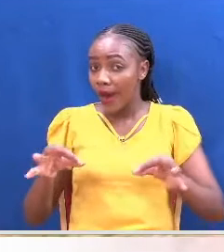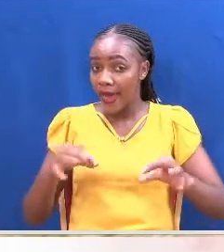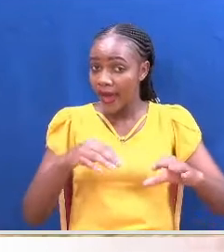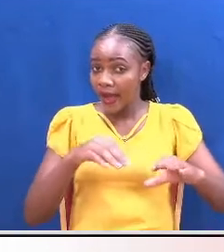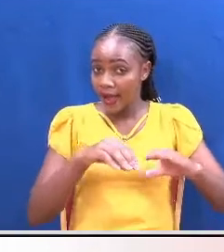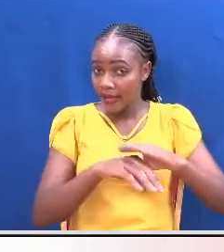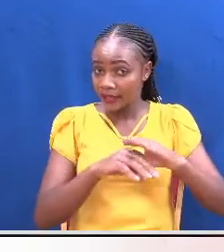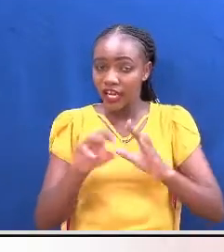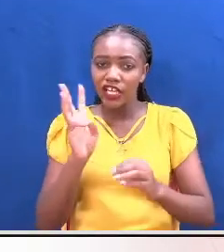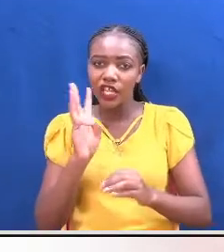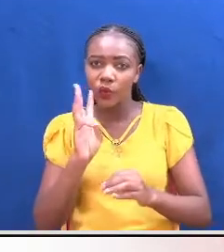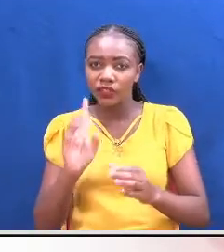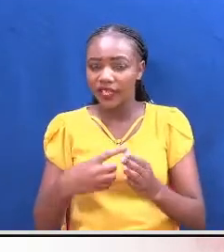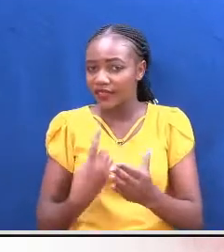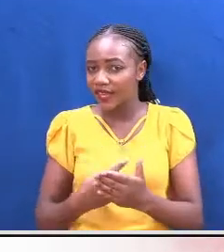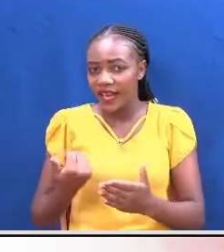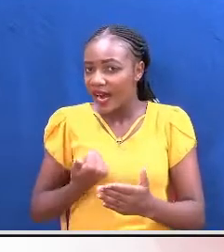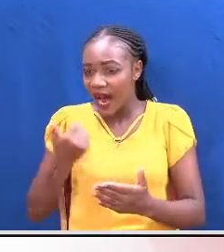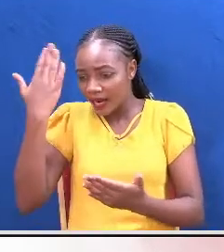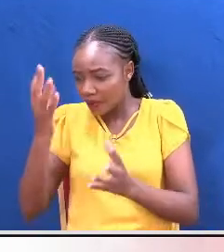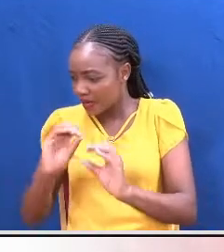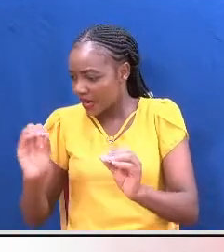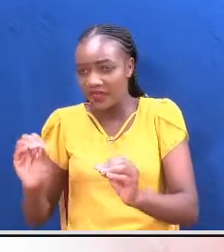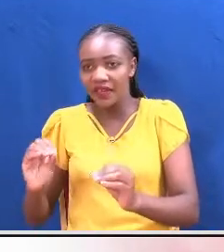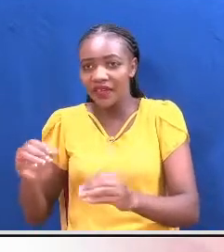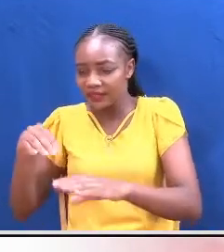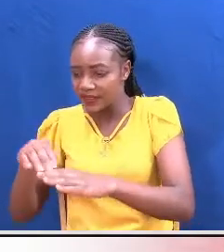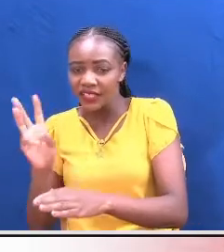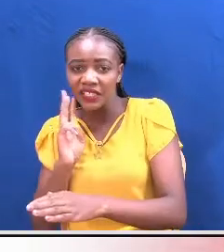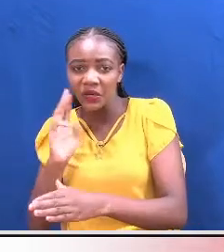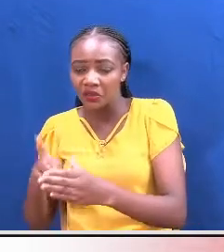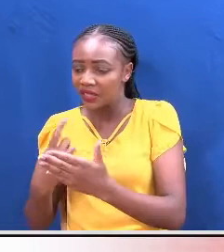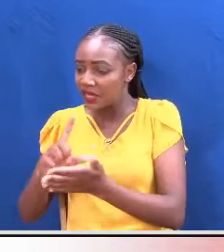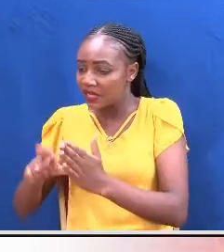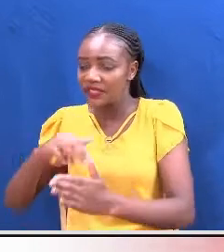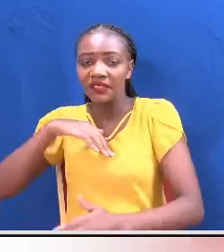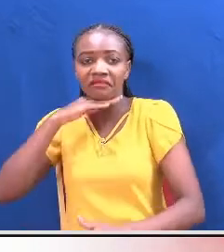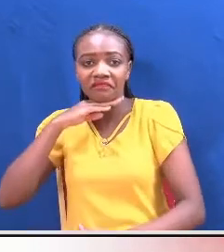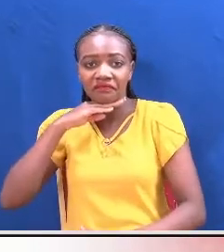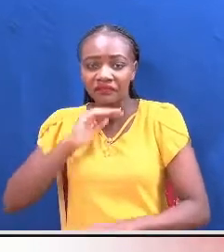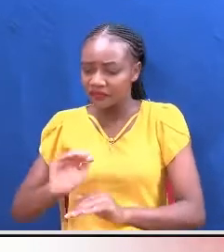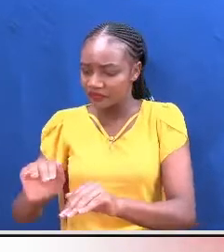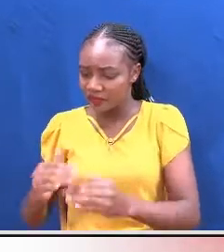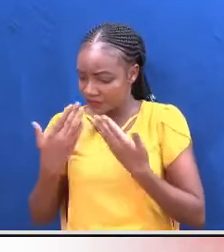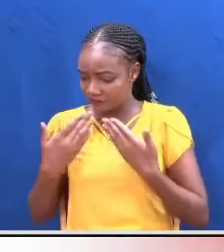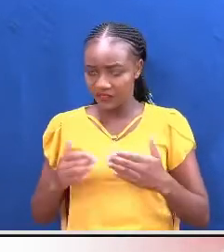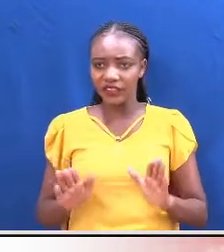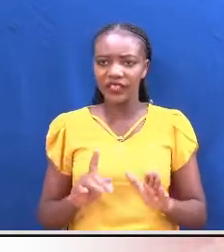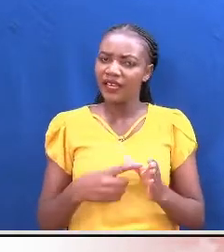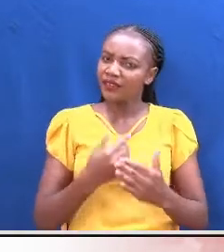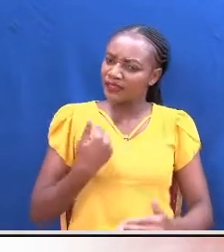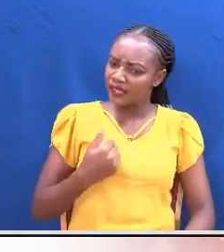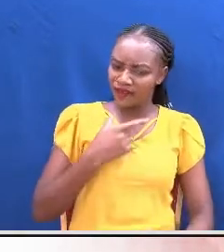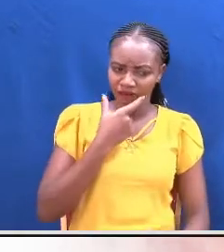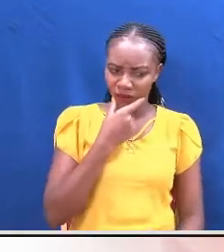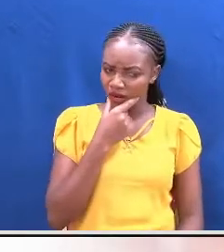hakujua msichana. Akaingia kwa maji, stima ikamuua, tukapsika yeye. What is the work of the of